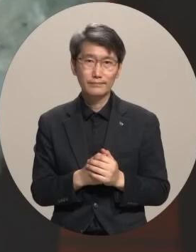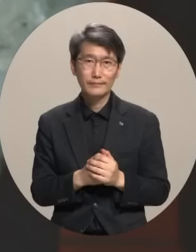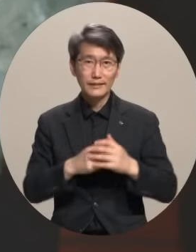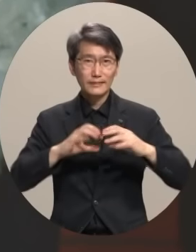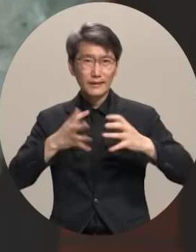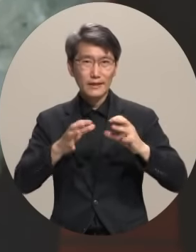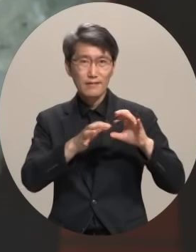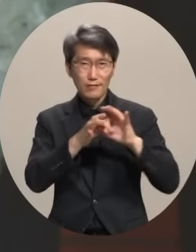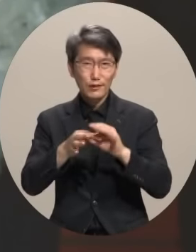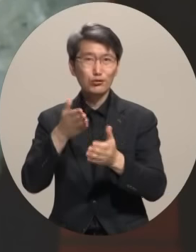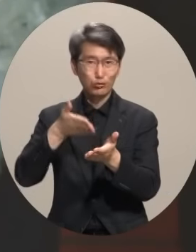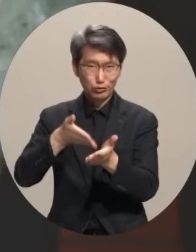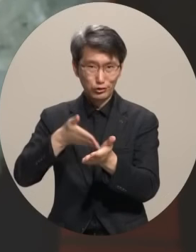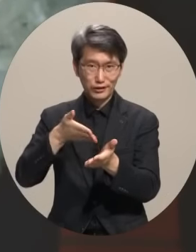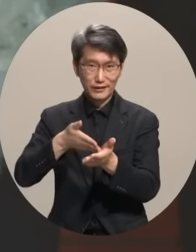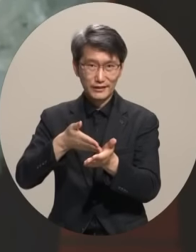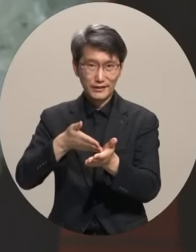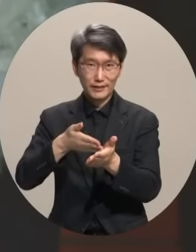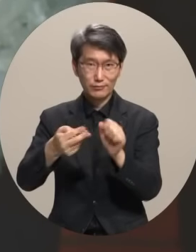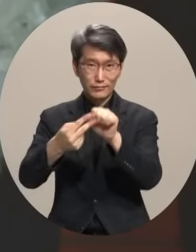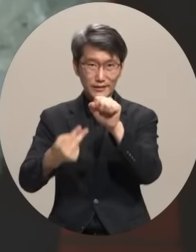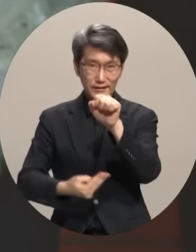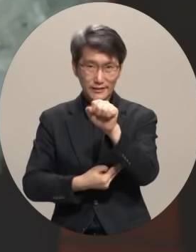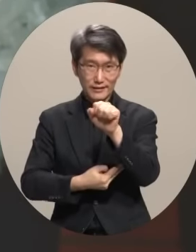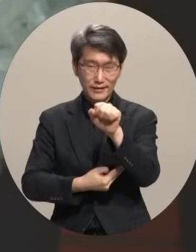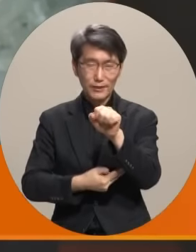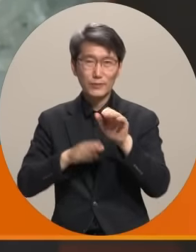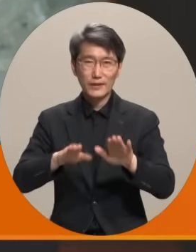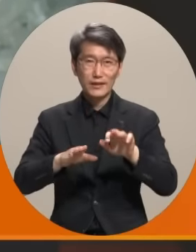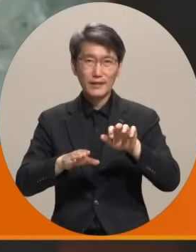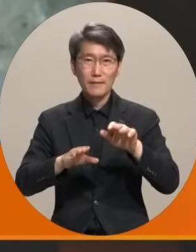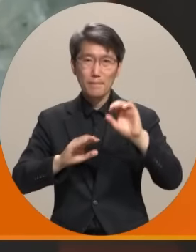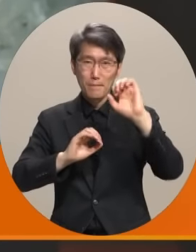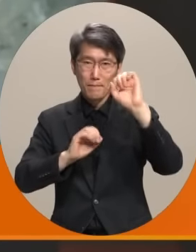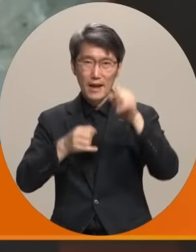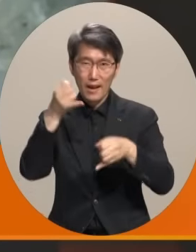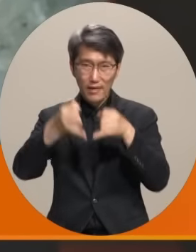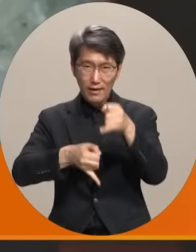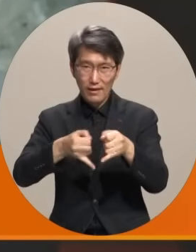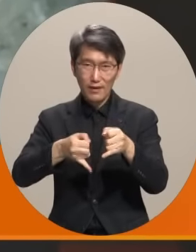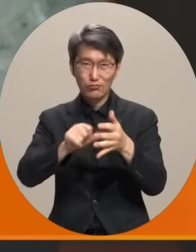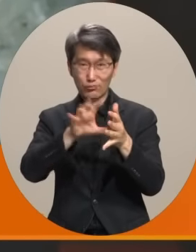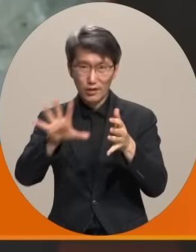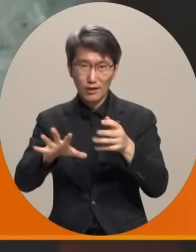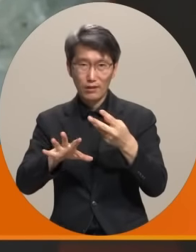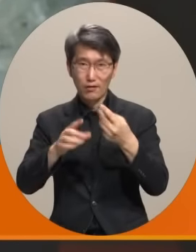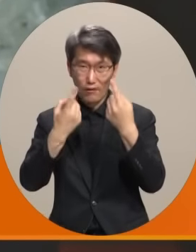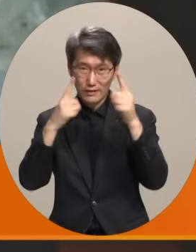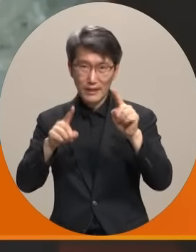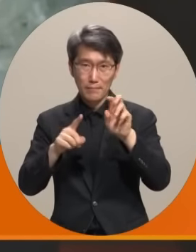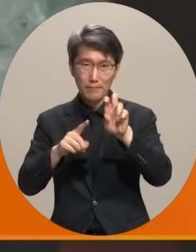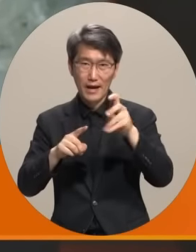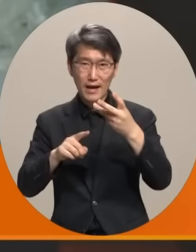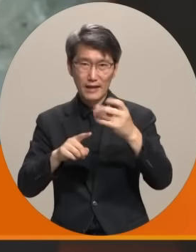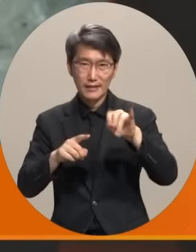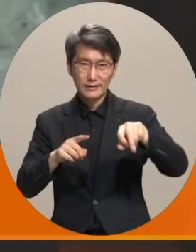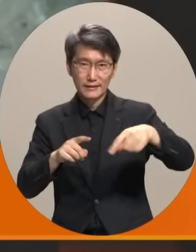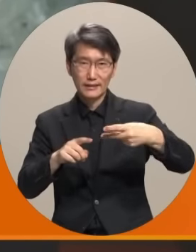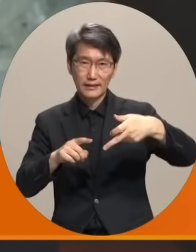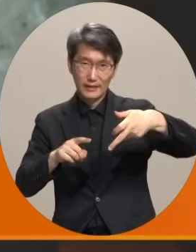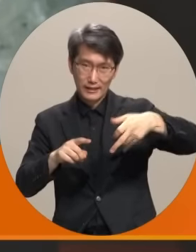세상을 연결하는 뉴스 뉴스 브릿지입니다 클래식 발레 최고 명문으로 알려진 러시아 마린스키